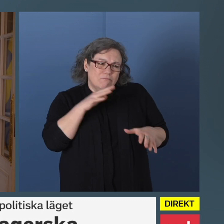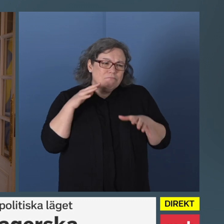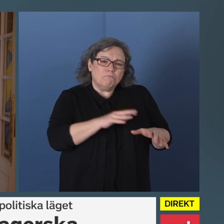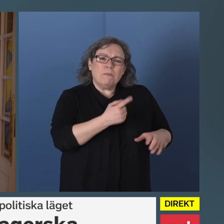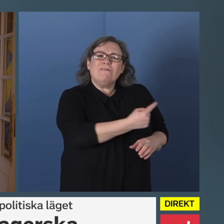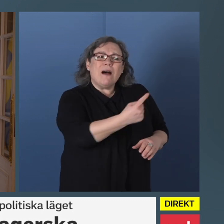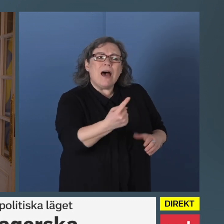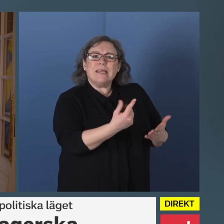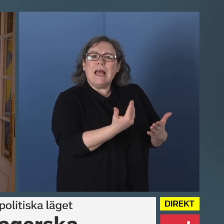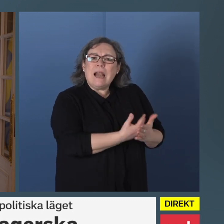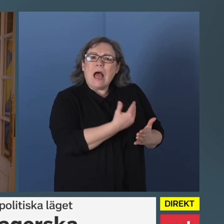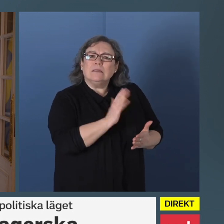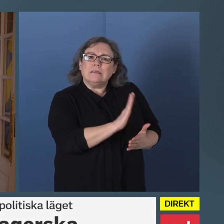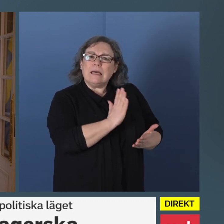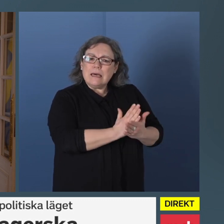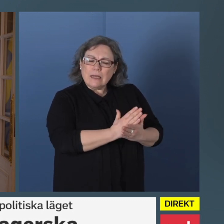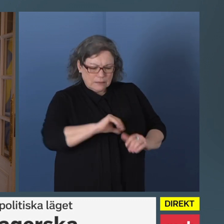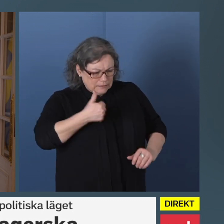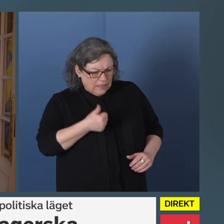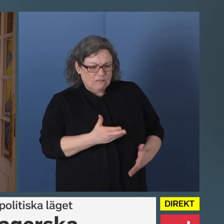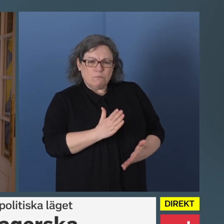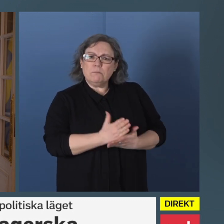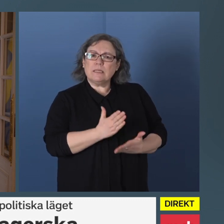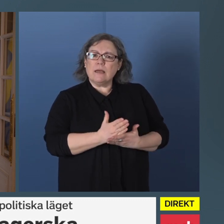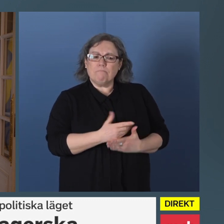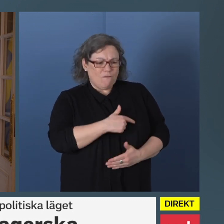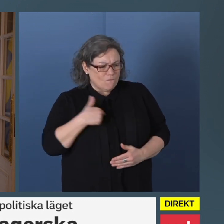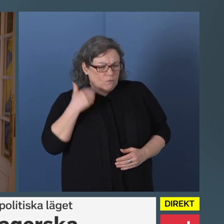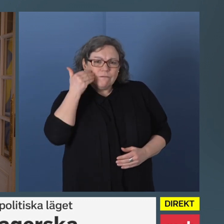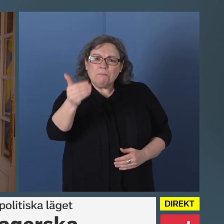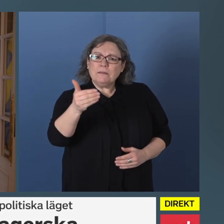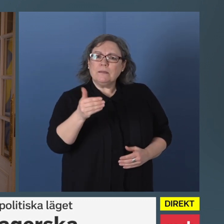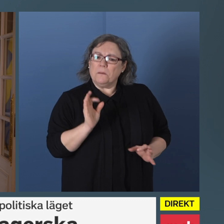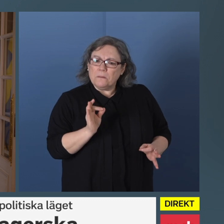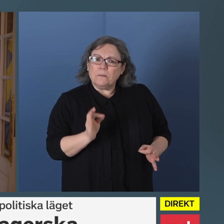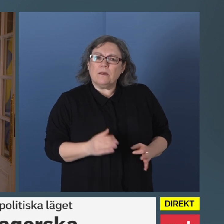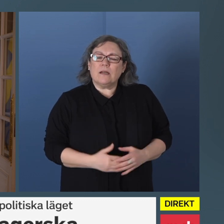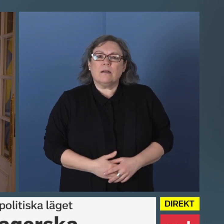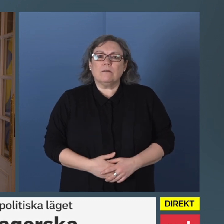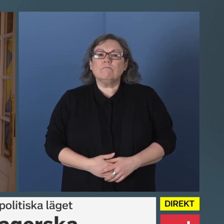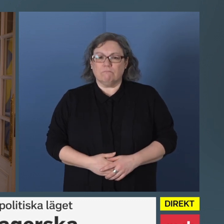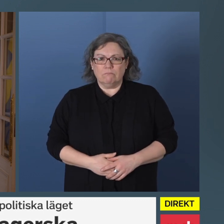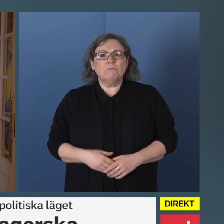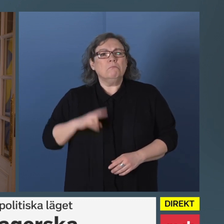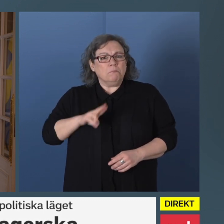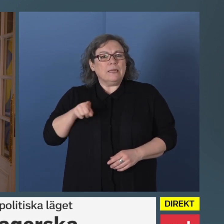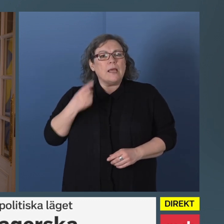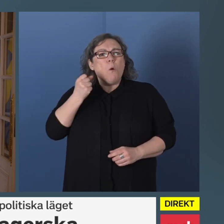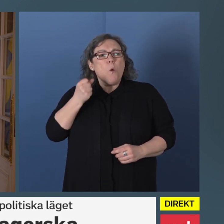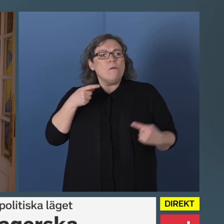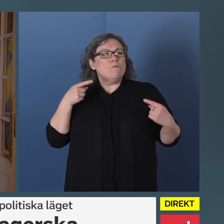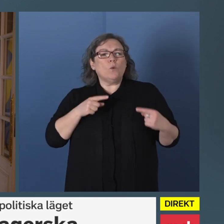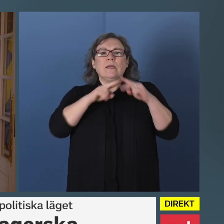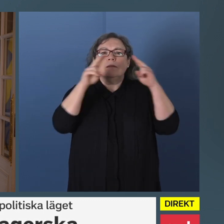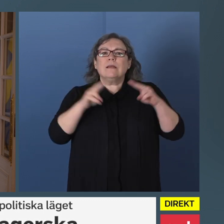lands rätt att själv bestämma över sin framtid. Det utgör ett hot mot internationell